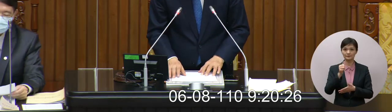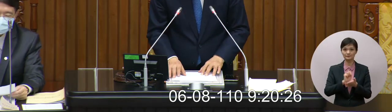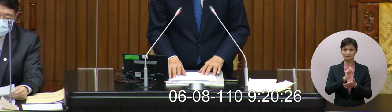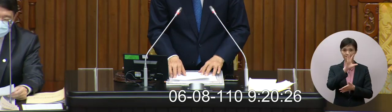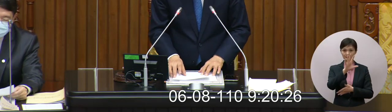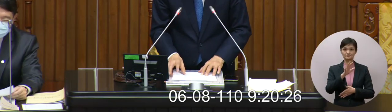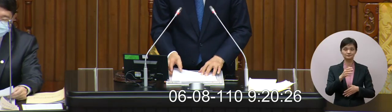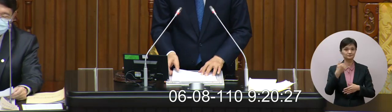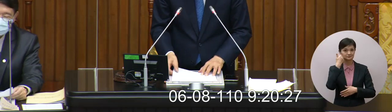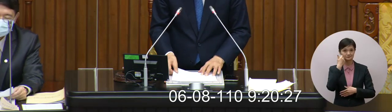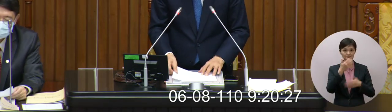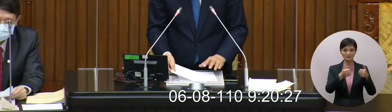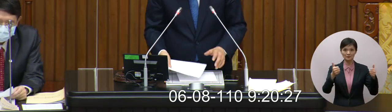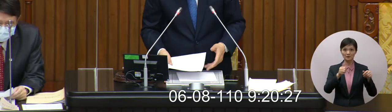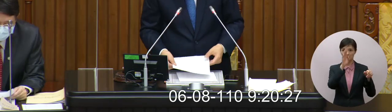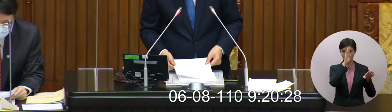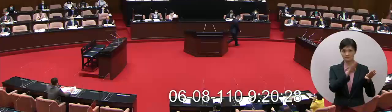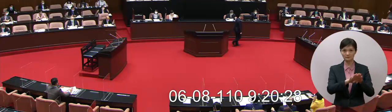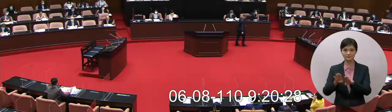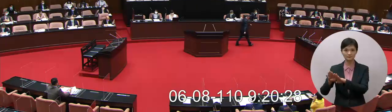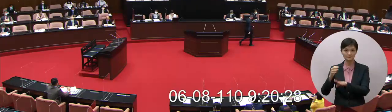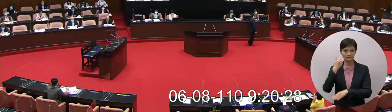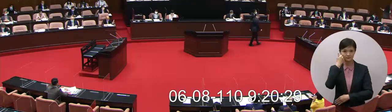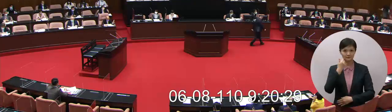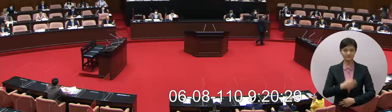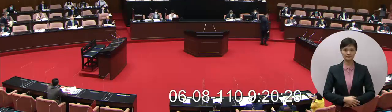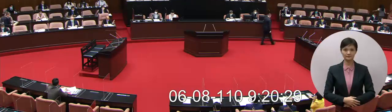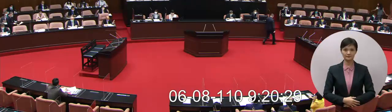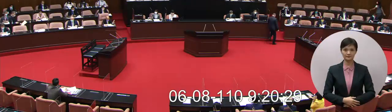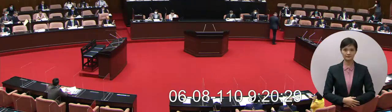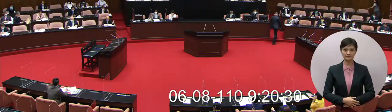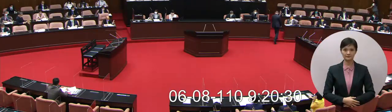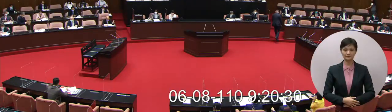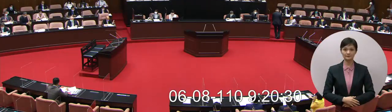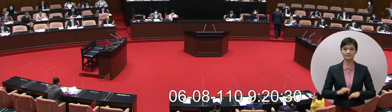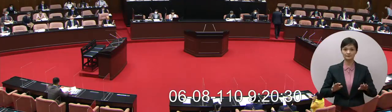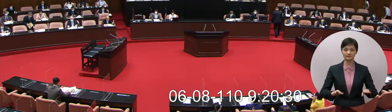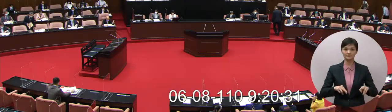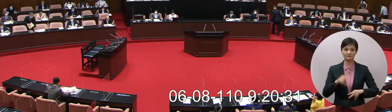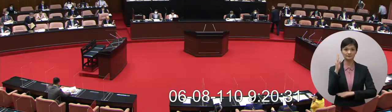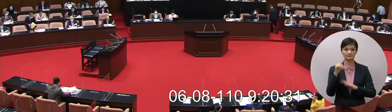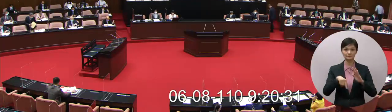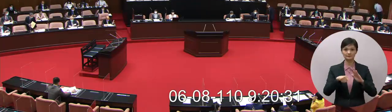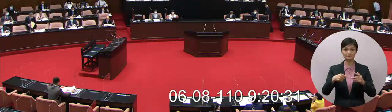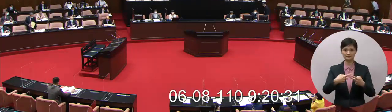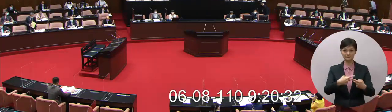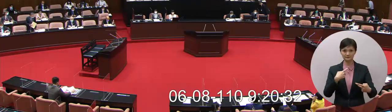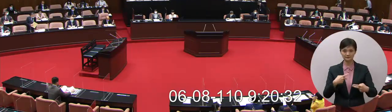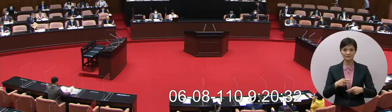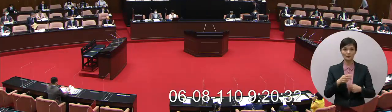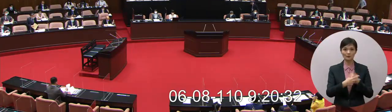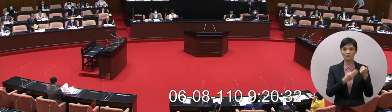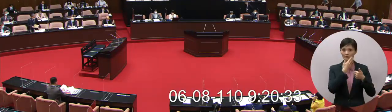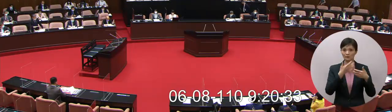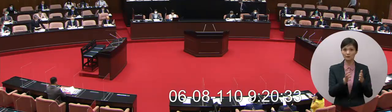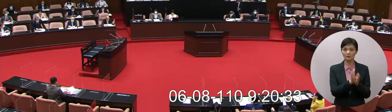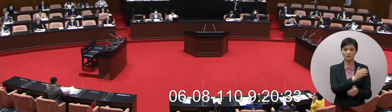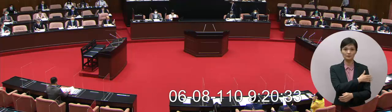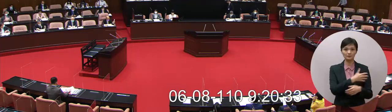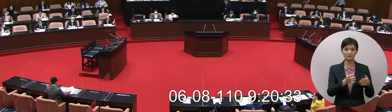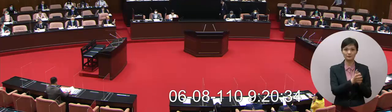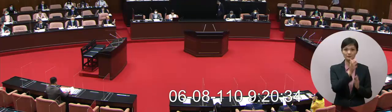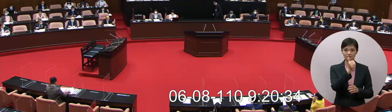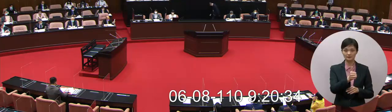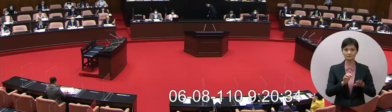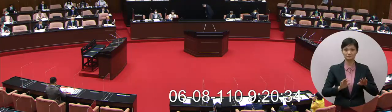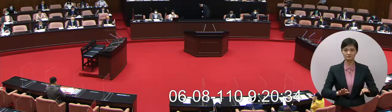列席官员请假情形。 报告院会，行政院来函，卫生福利部陈部长时